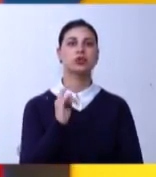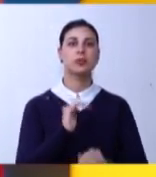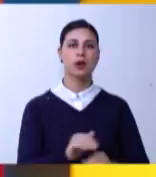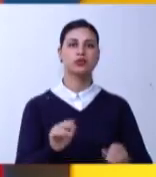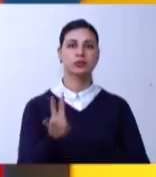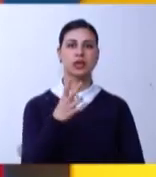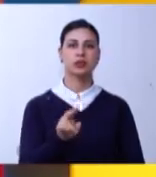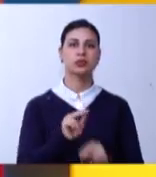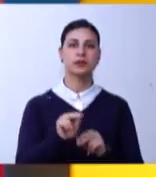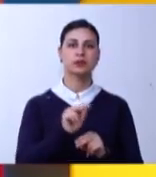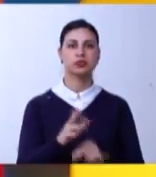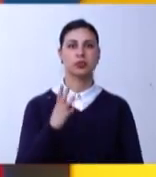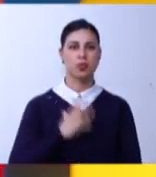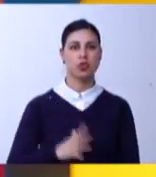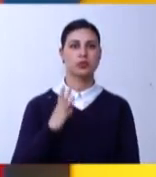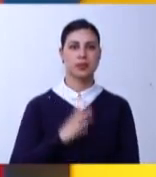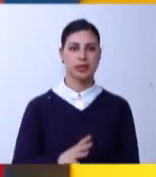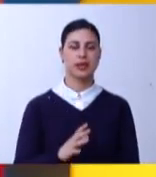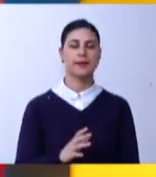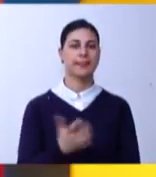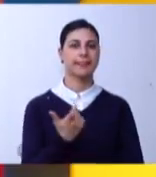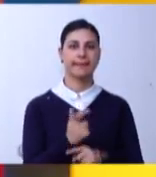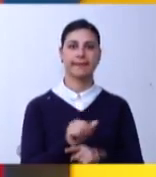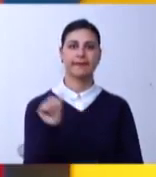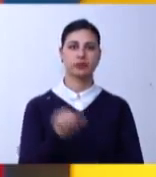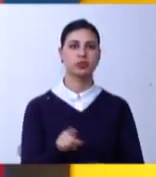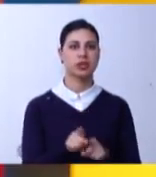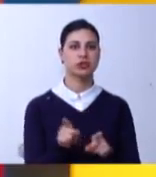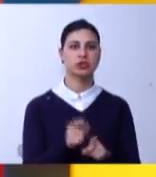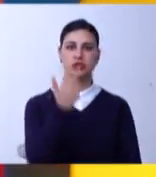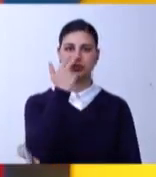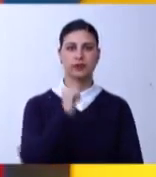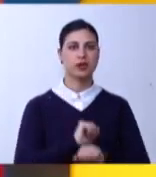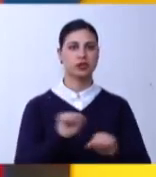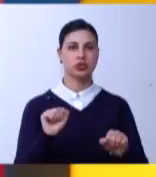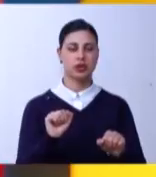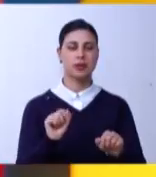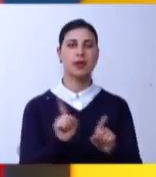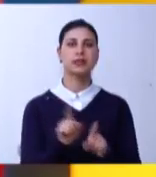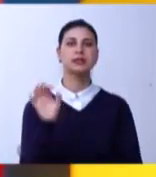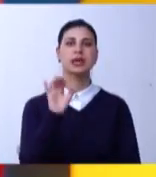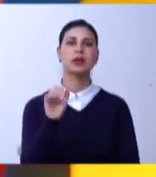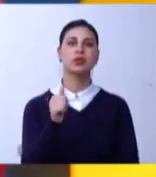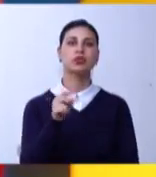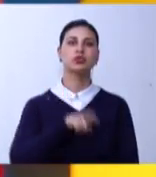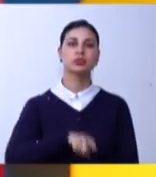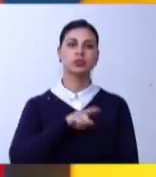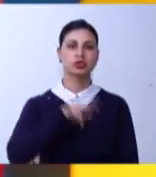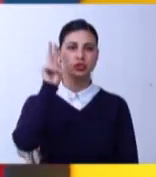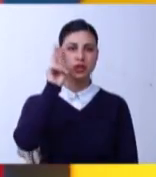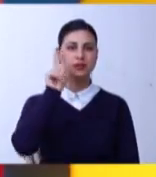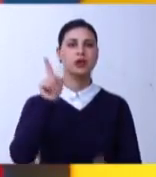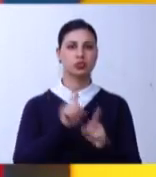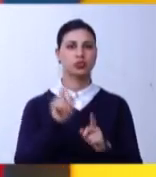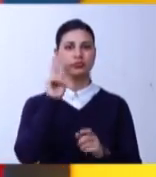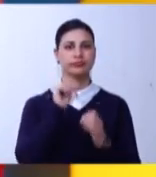ბავშვებს არ უნდა ვასწავლოთ მოთმენა. საბედისწეროა ასეთი ჩვევა სამწუხაროდ, ეს ეხება როგორც მოშარდვას, ასევე